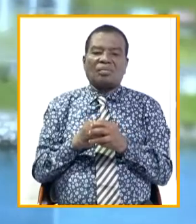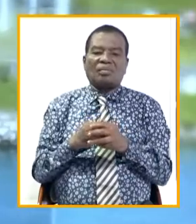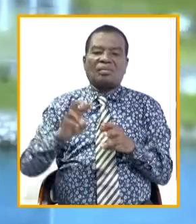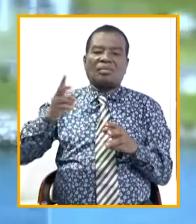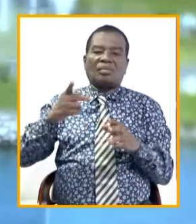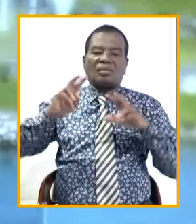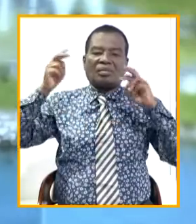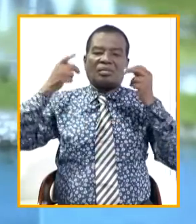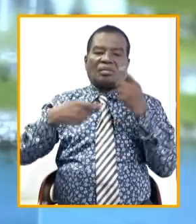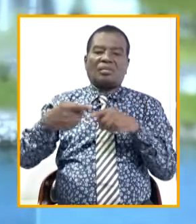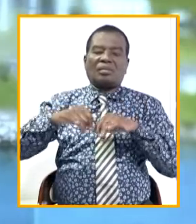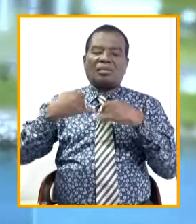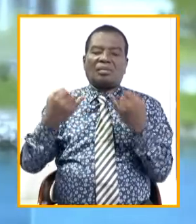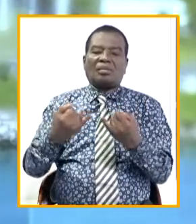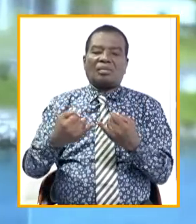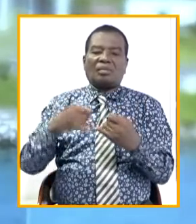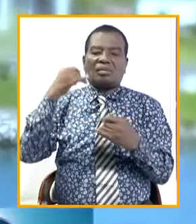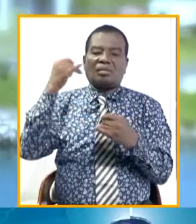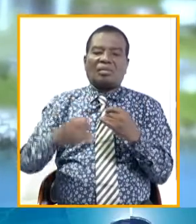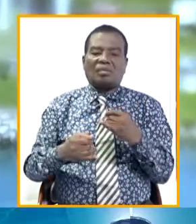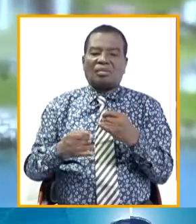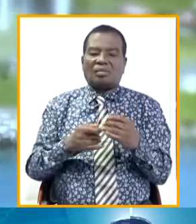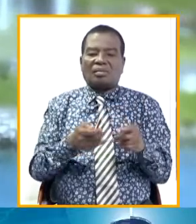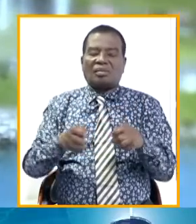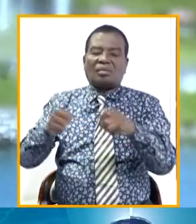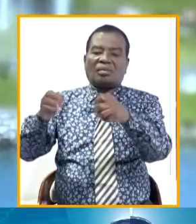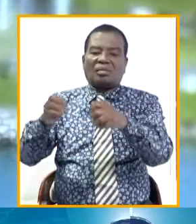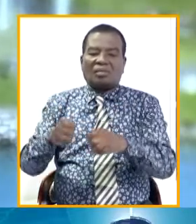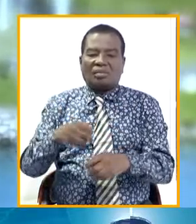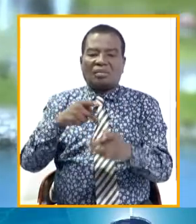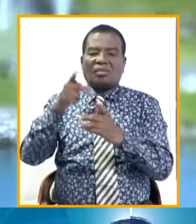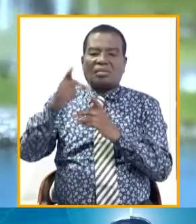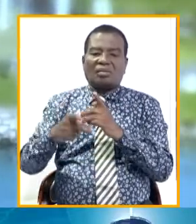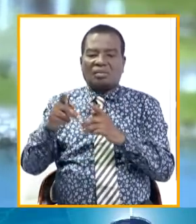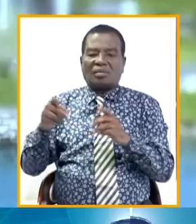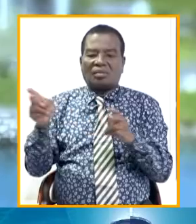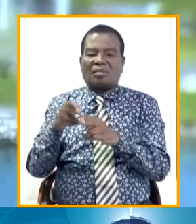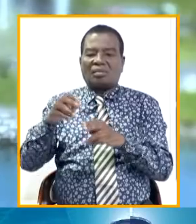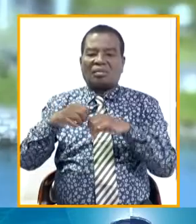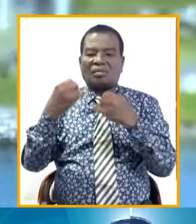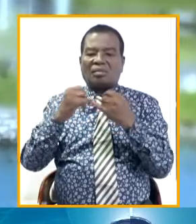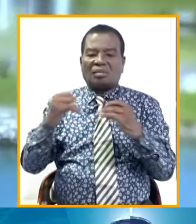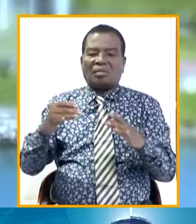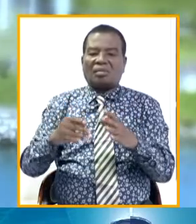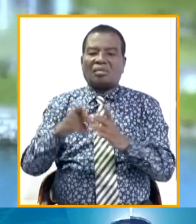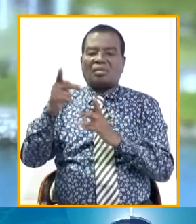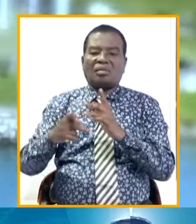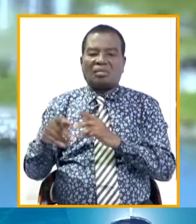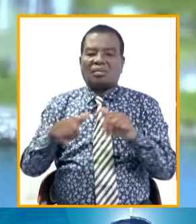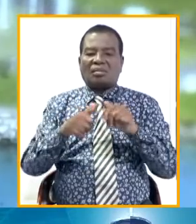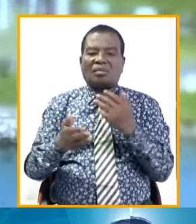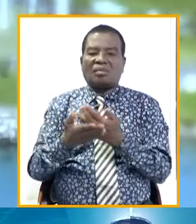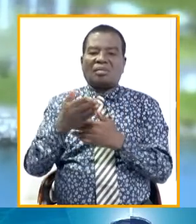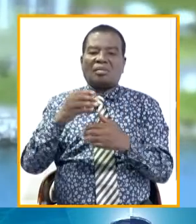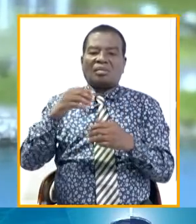Deuxième titre de ce journal, la phase pilote du programme d'accompagnement des micro et petites entreprises. Programme mis en œuvre